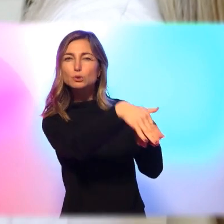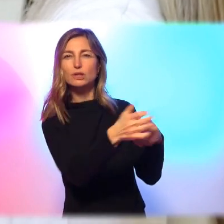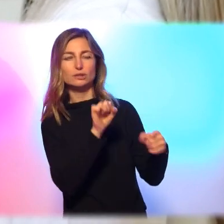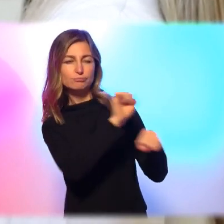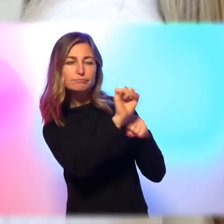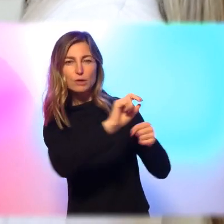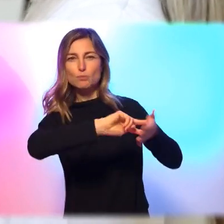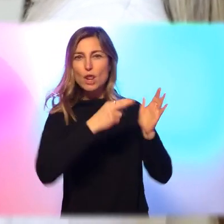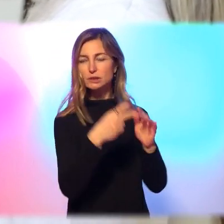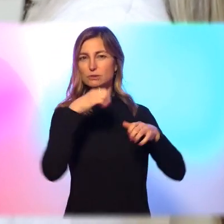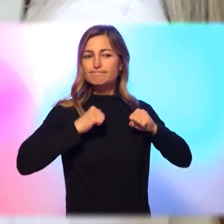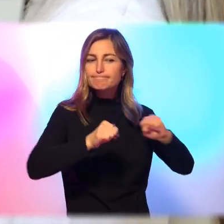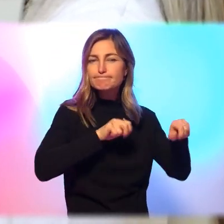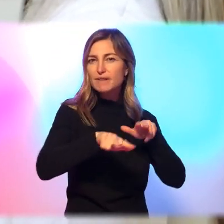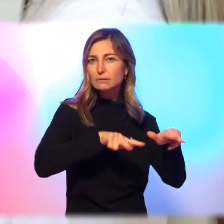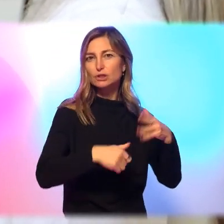dort.